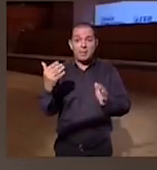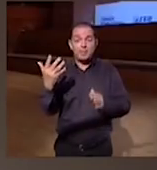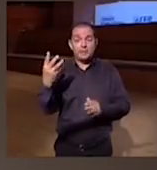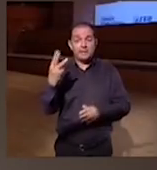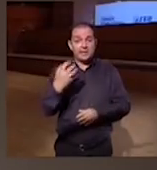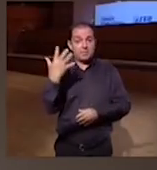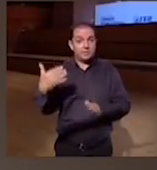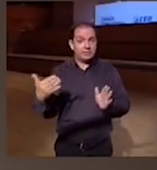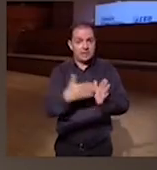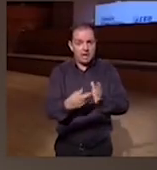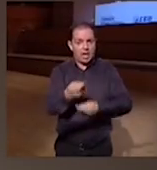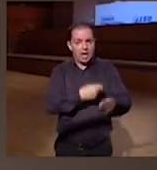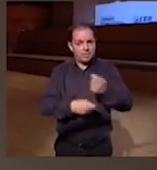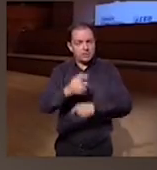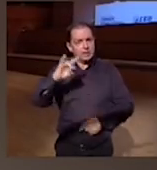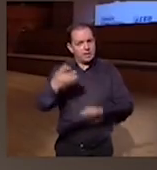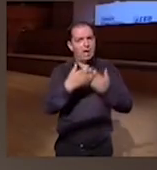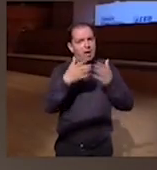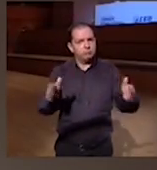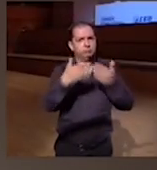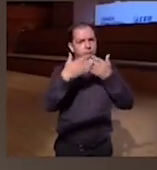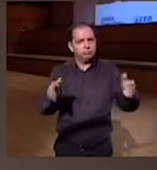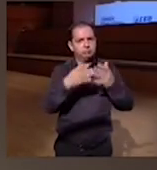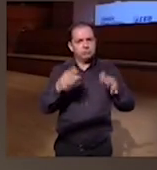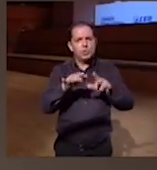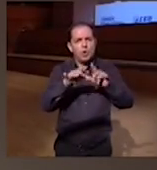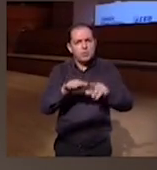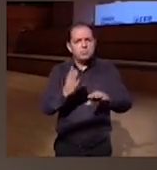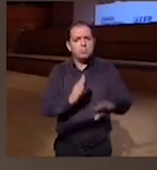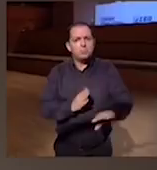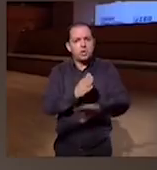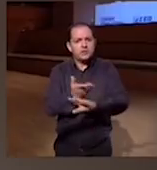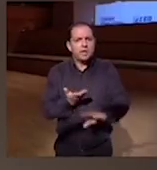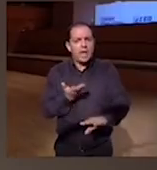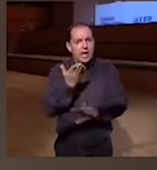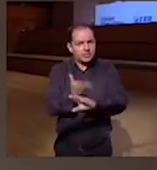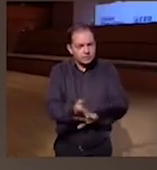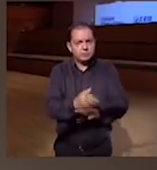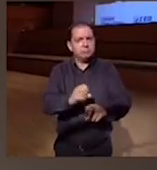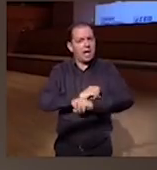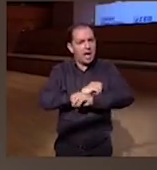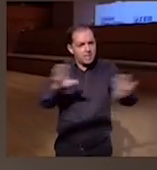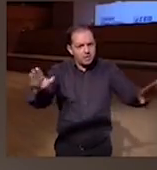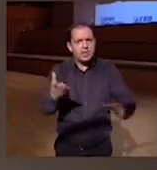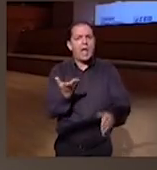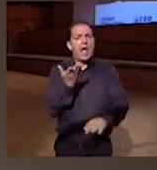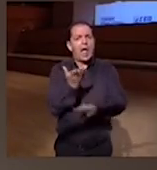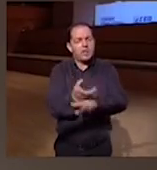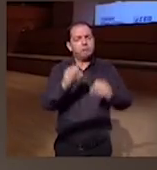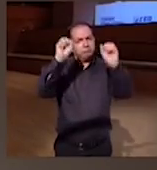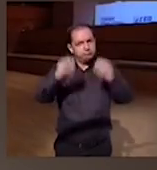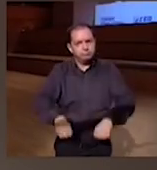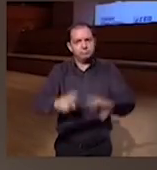επιχειρήσεις έχουν κάνει ήδη χρήση του πληροφοριακού συστήματος για την γνωστοποίηση της αδειοδότησης των